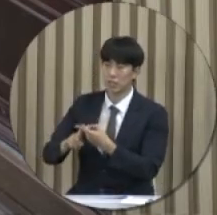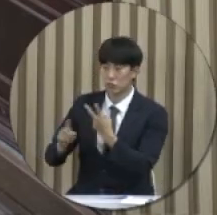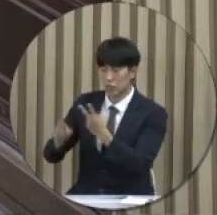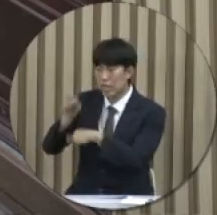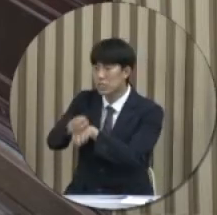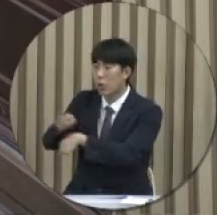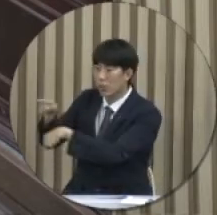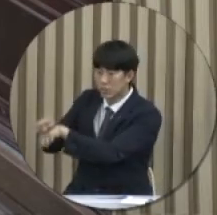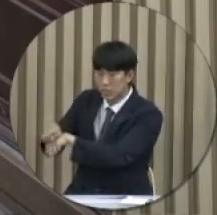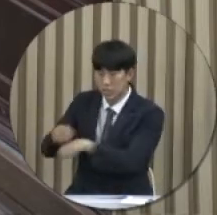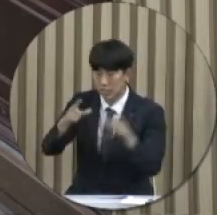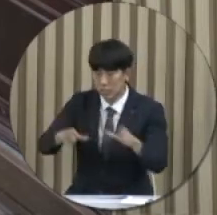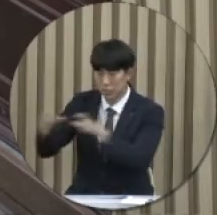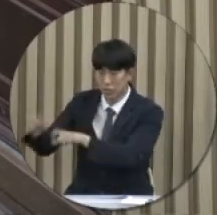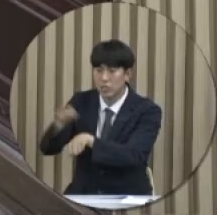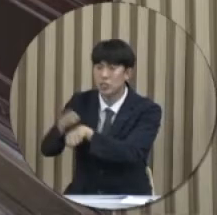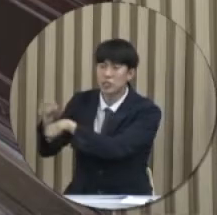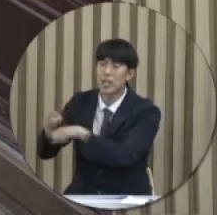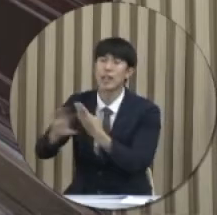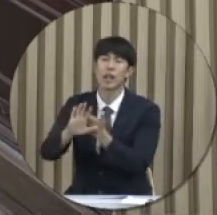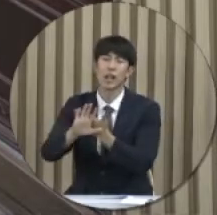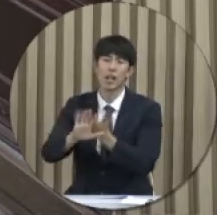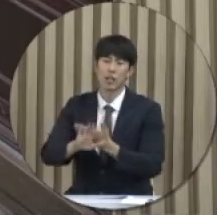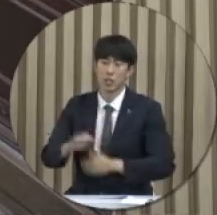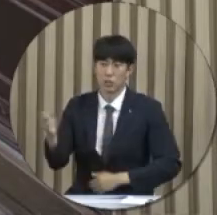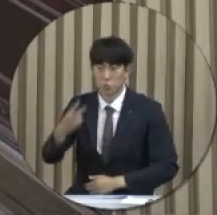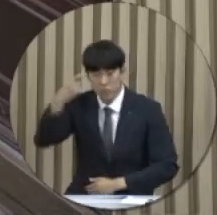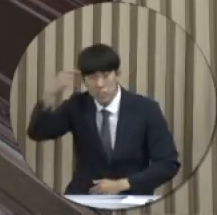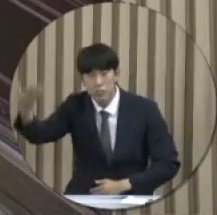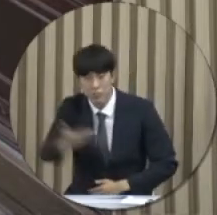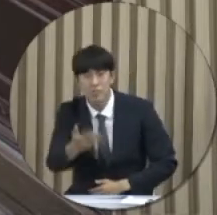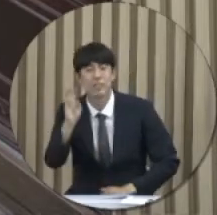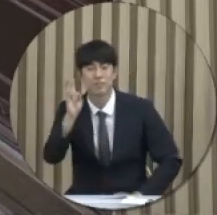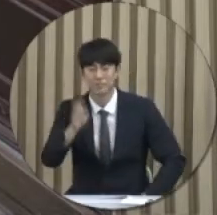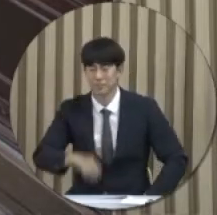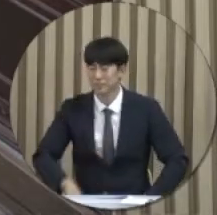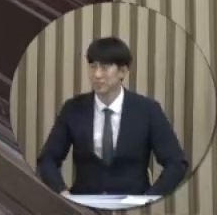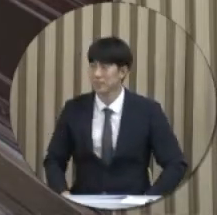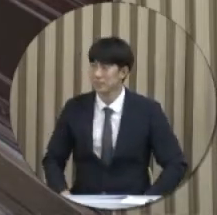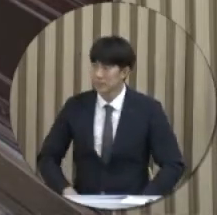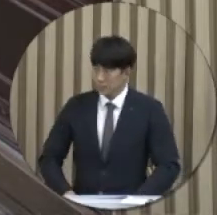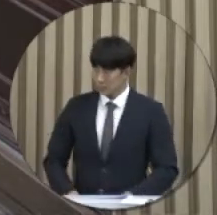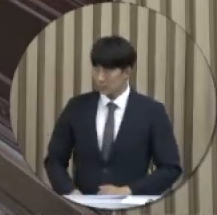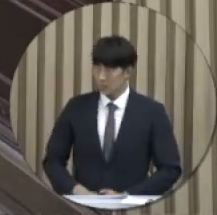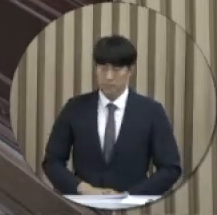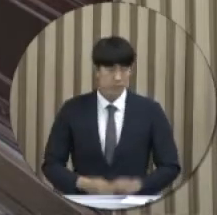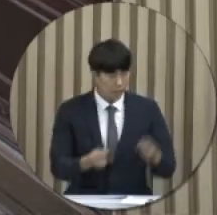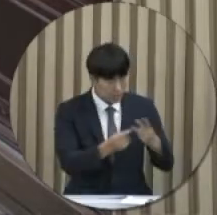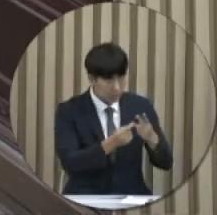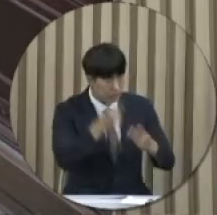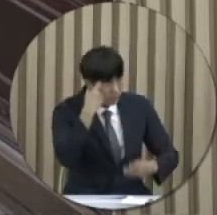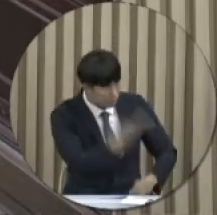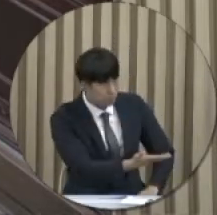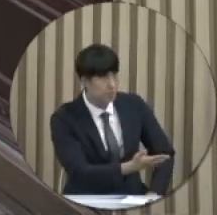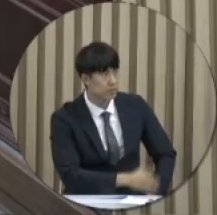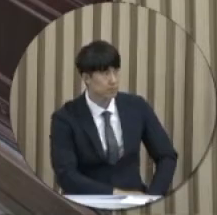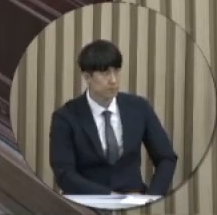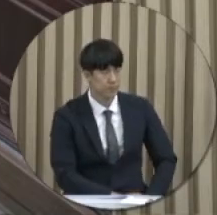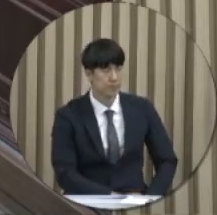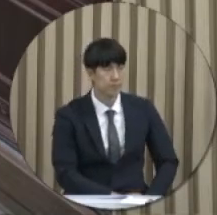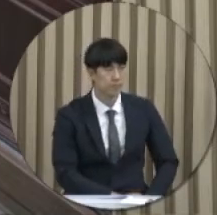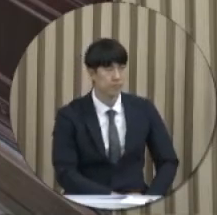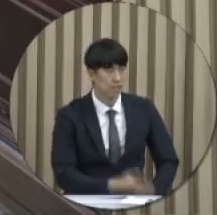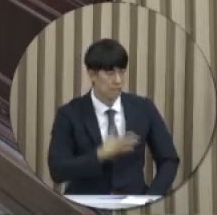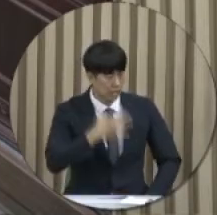달랐다. 이렇게 좀 말씀드리는 게또 질문하실 거라 그건 또좀 이따 답변 드리겠습니다. 네, 알겠습니다. 또세 번째 질문입니다.